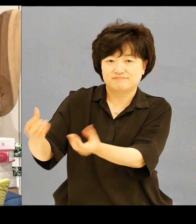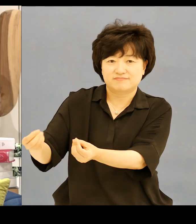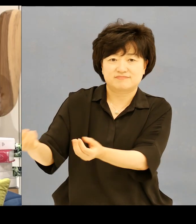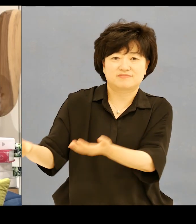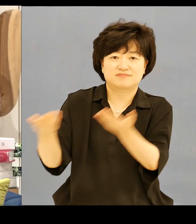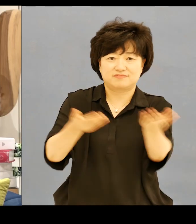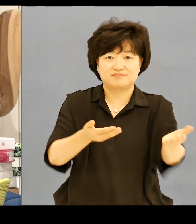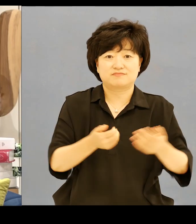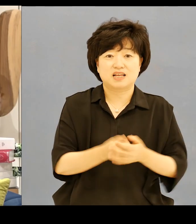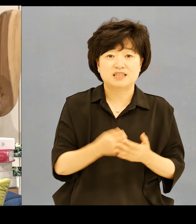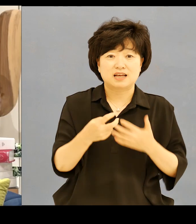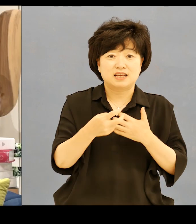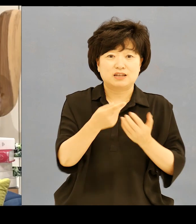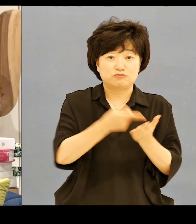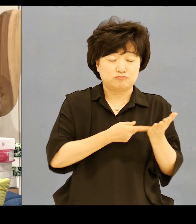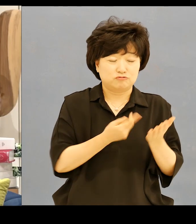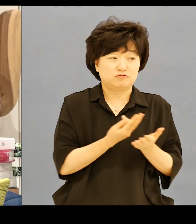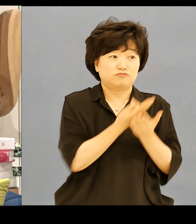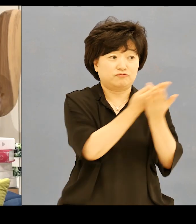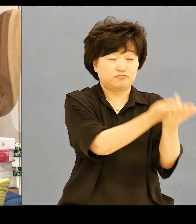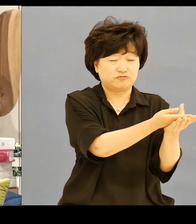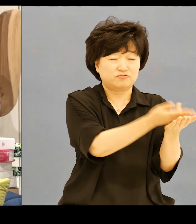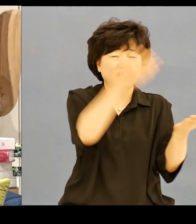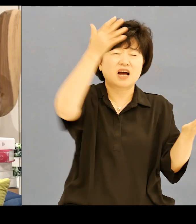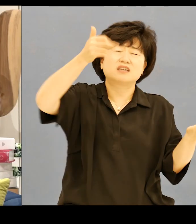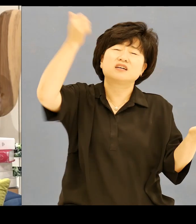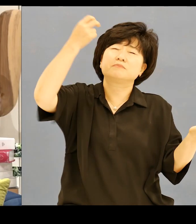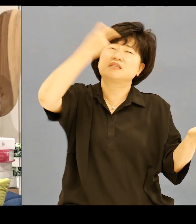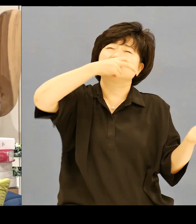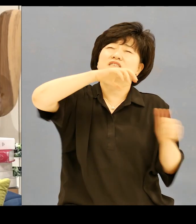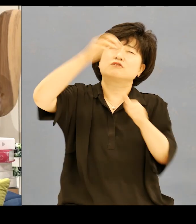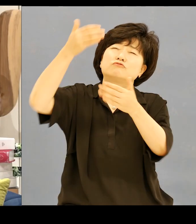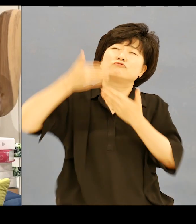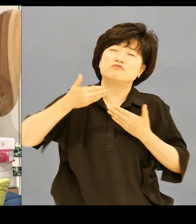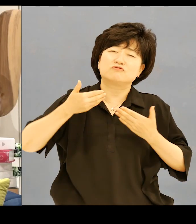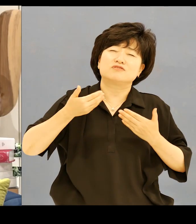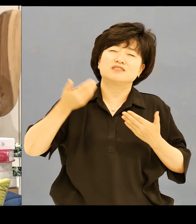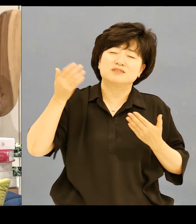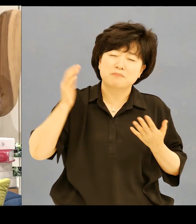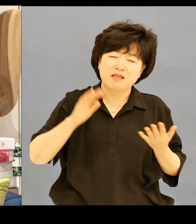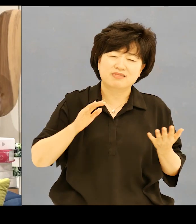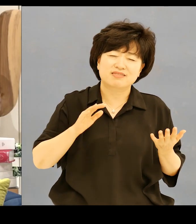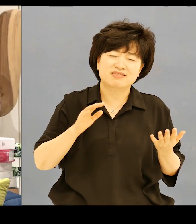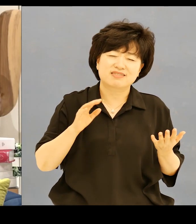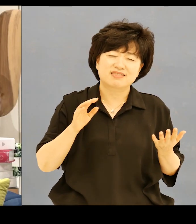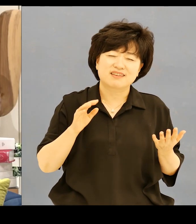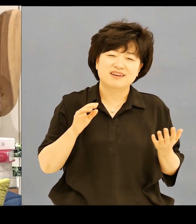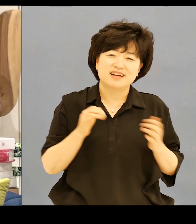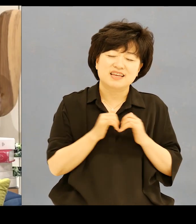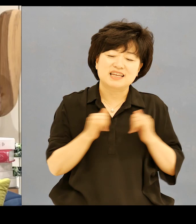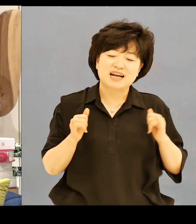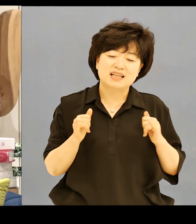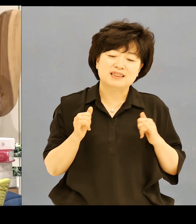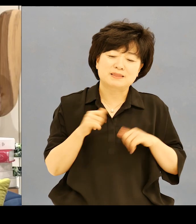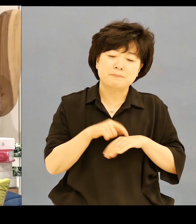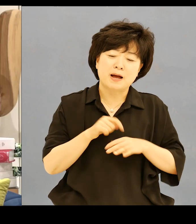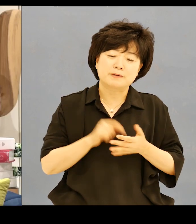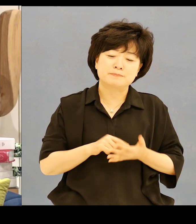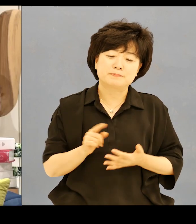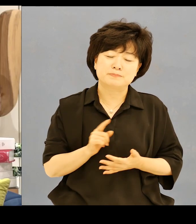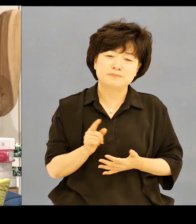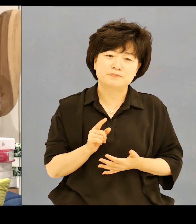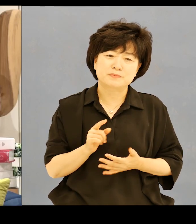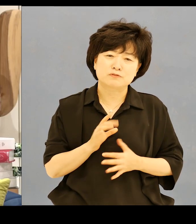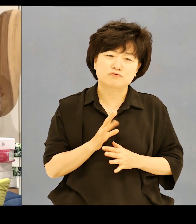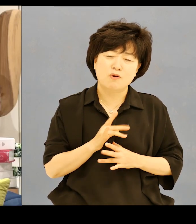들어가면서도 당연히 하나님께서 저를 지켜주신다는 생각도 들었지만 어쩔 수 없이 인간적인 마음도